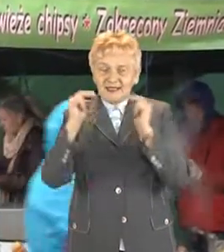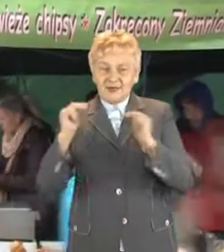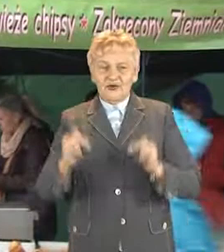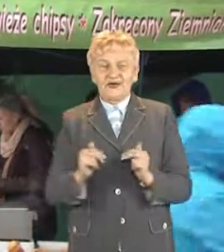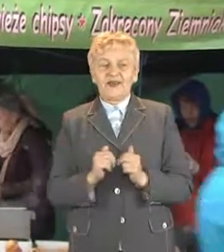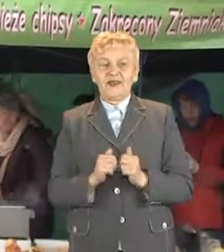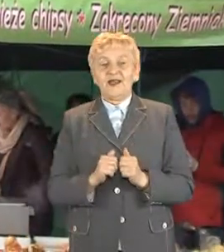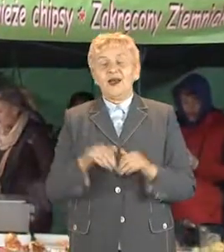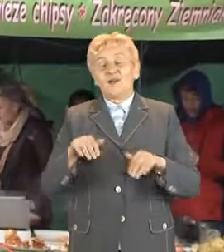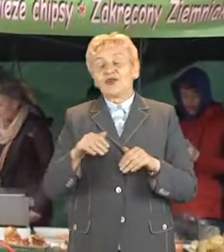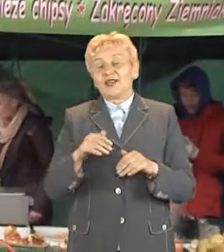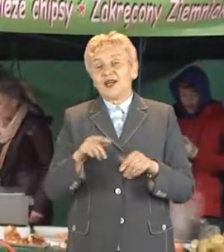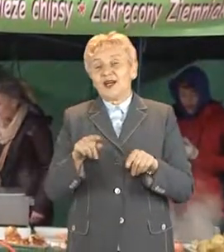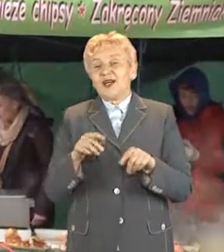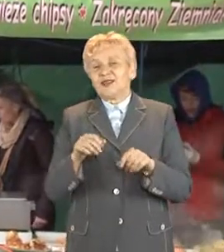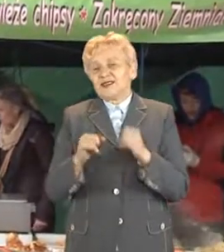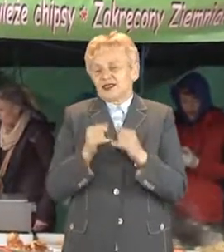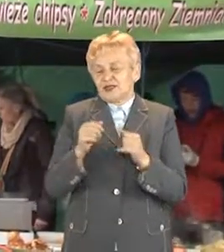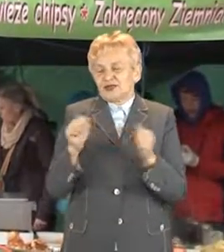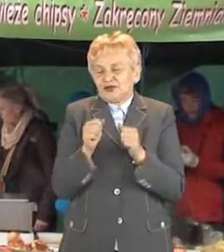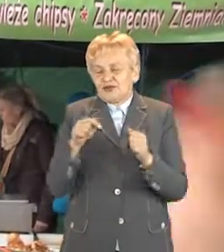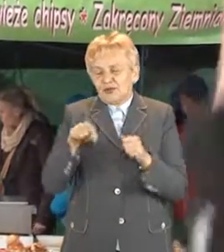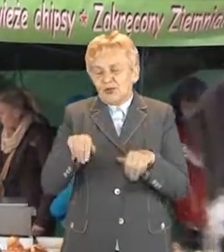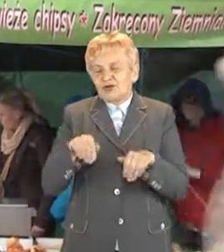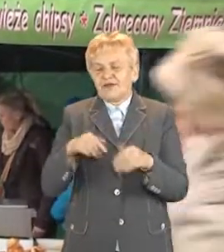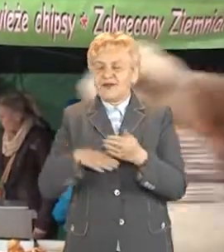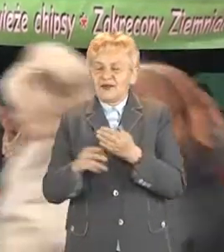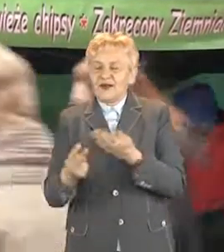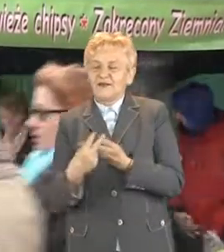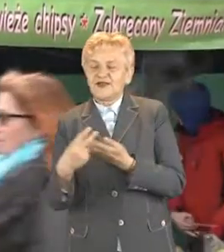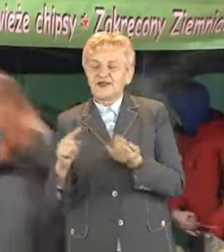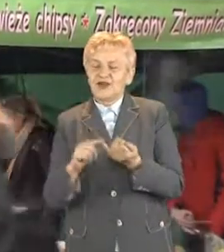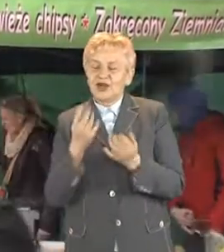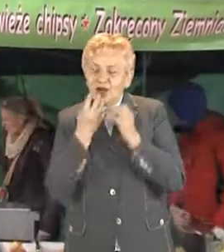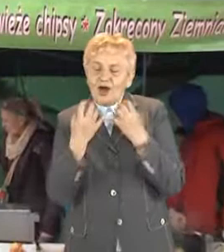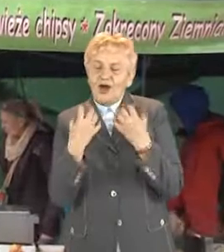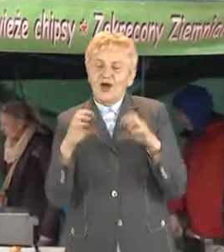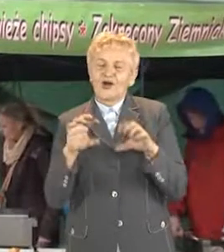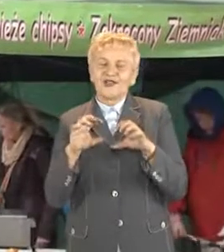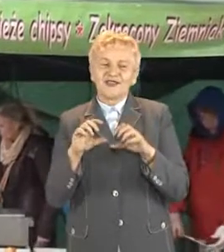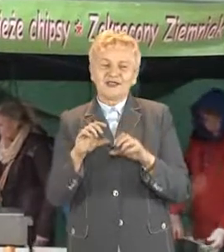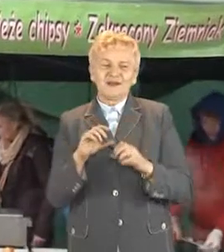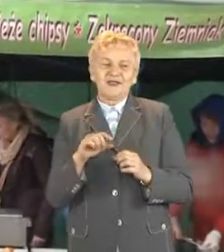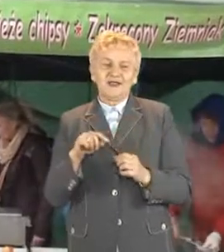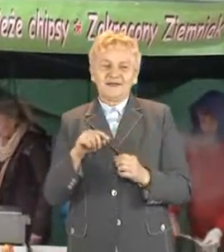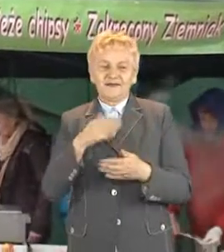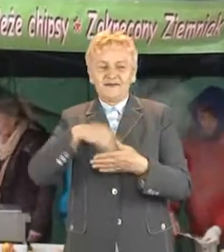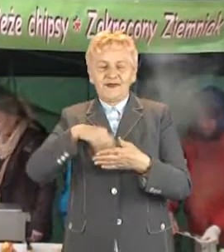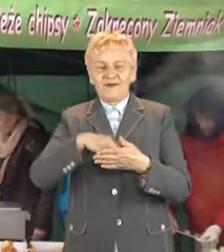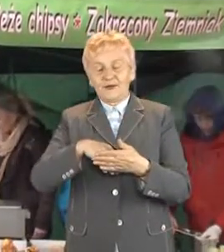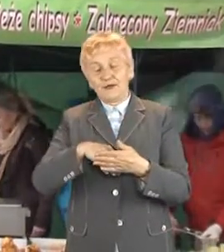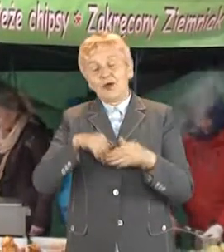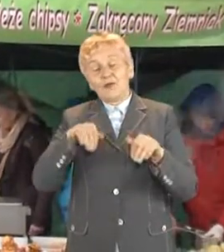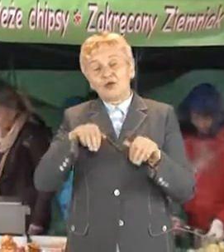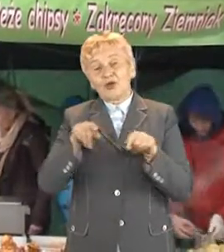serdecznie zapraszam, może ogrzać się wewnątrz zamku, można też zamek zwiedzać indywidualnie od godziny 12 do 16 dzięki pomocy naszych